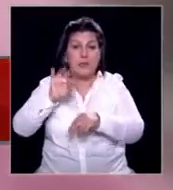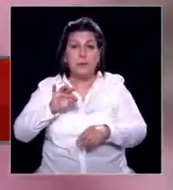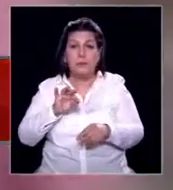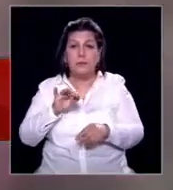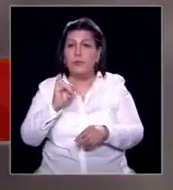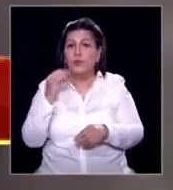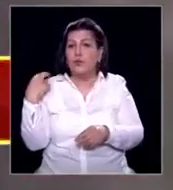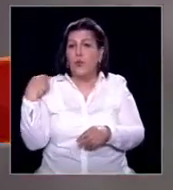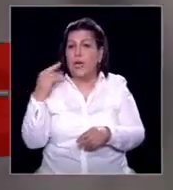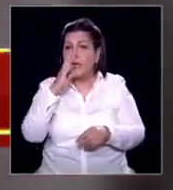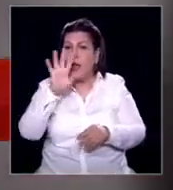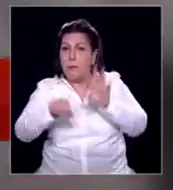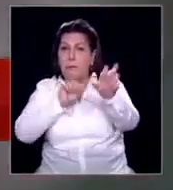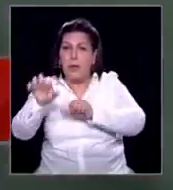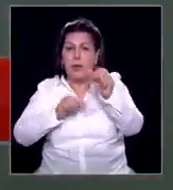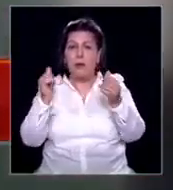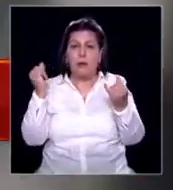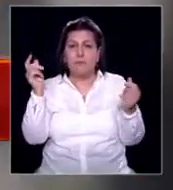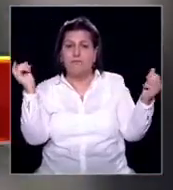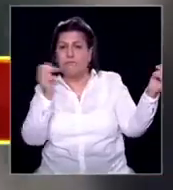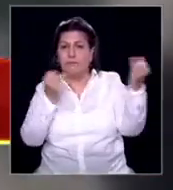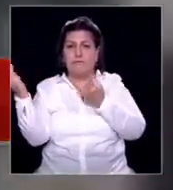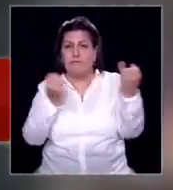kapma kavgasında.